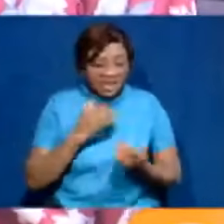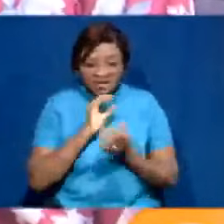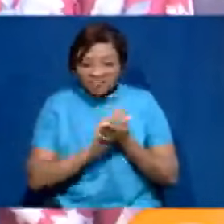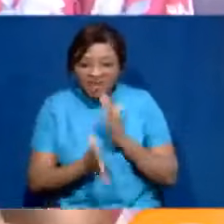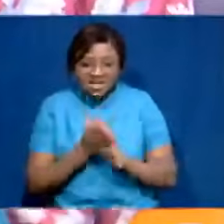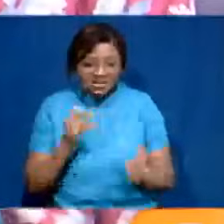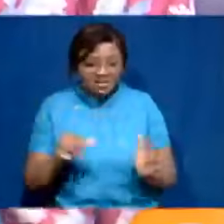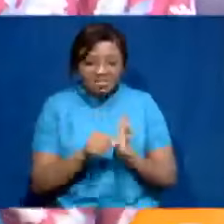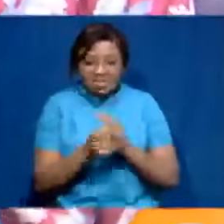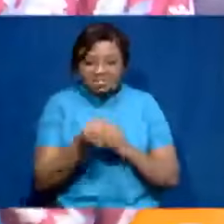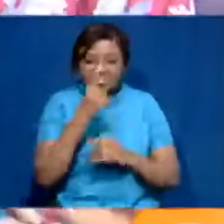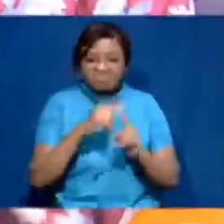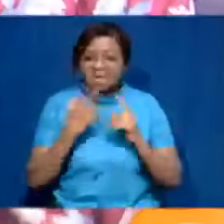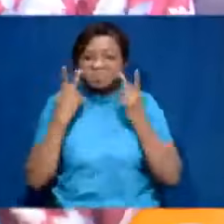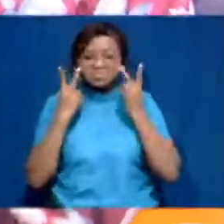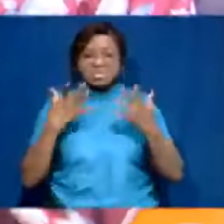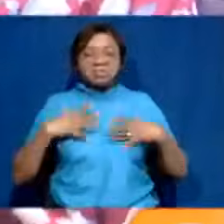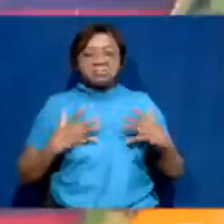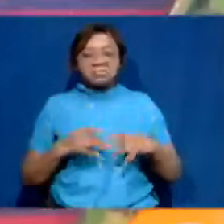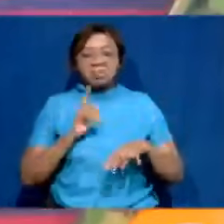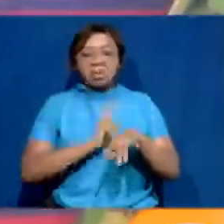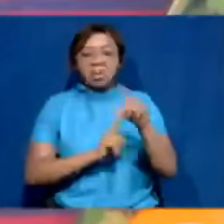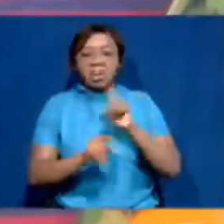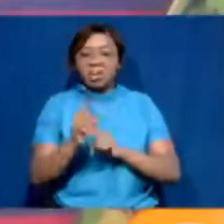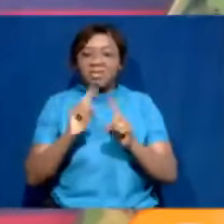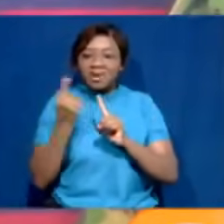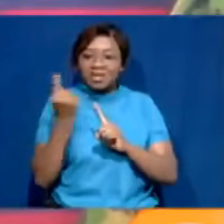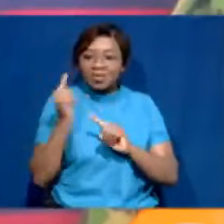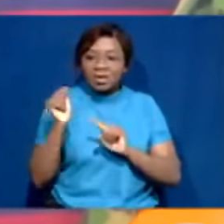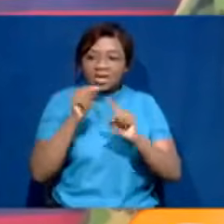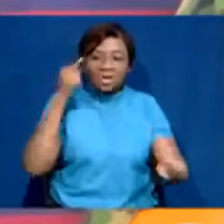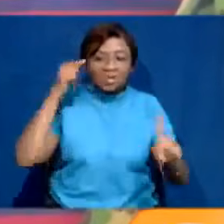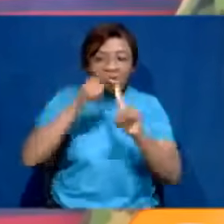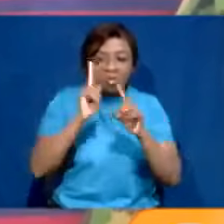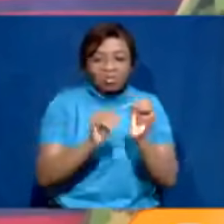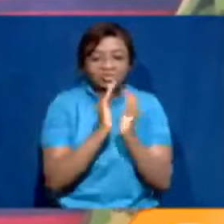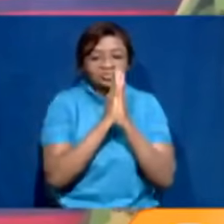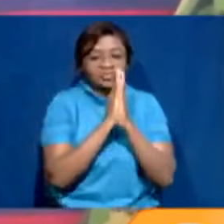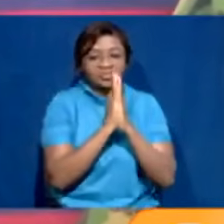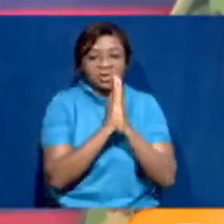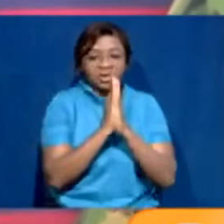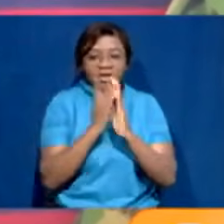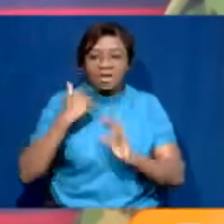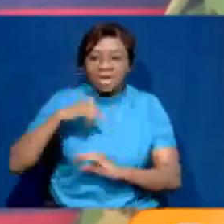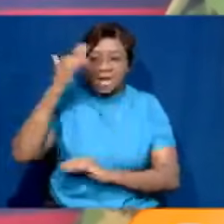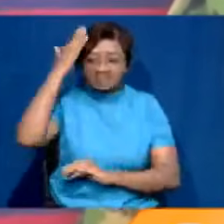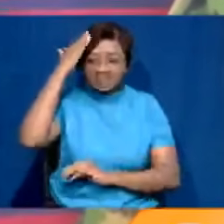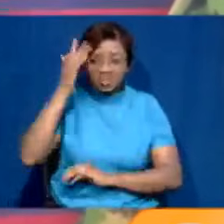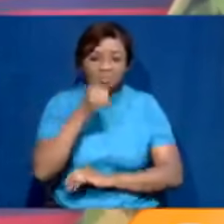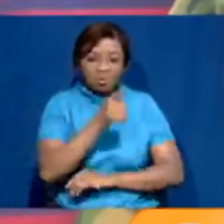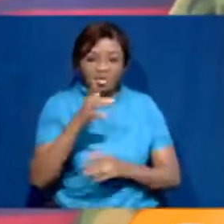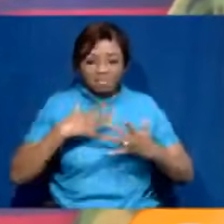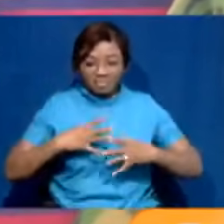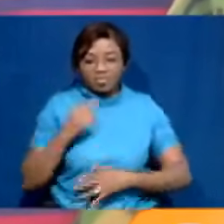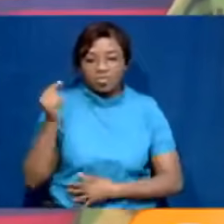pande yetu, lakini tumeona watu wameshikwa na walikuwa wamekuja tu maombi. Tulijua ni hao watu ambao wamekuja hapa, na kwa usaidizi wa watu